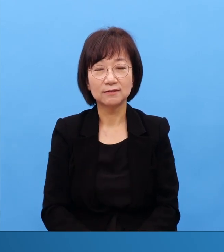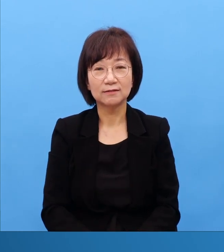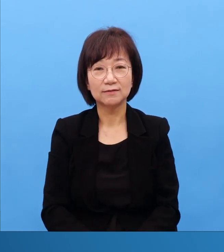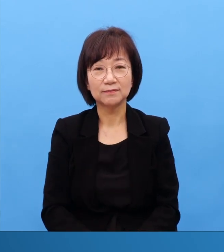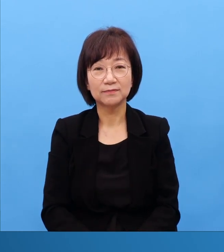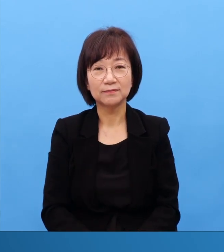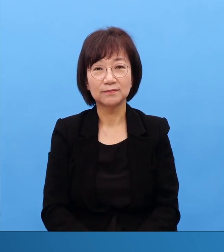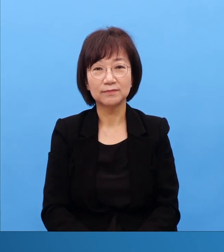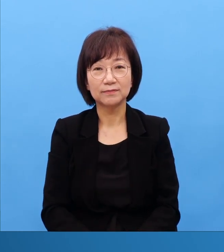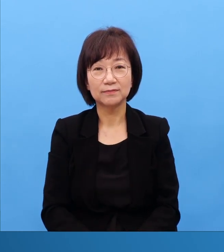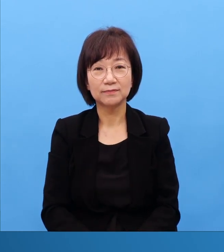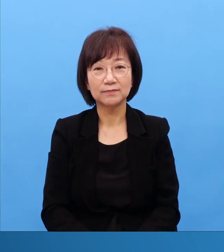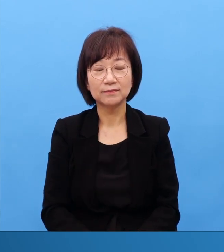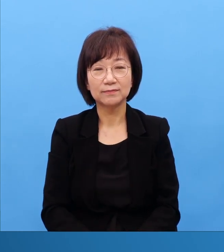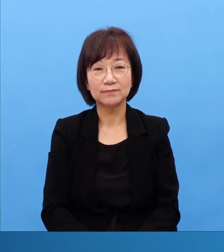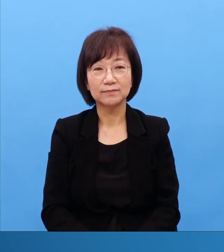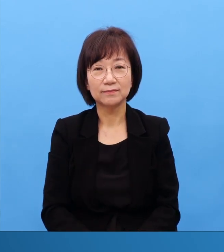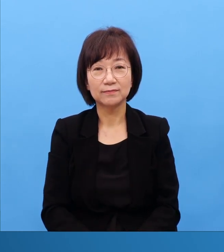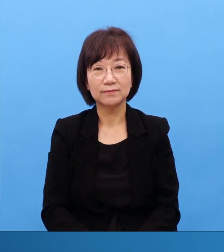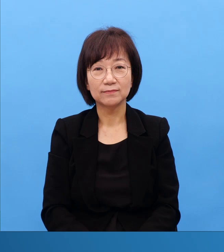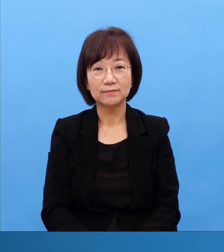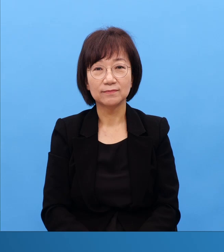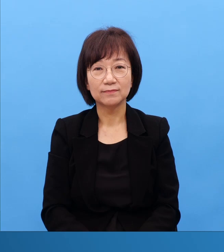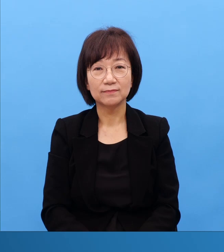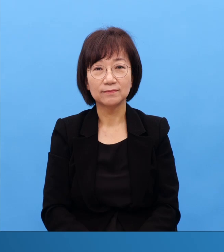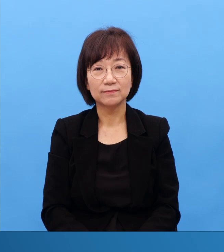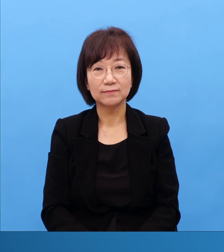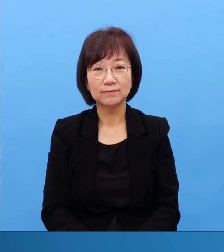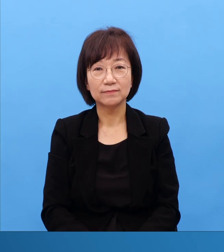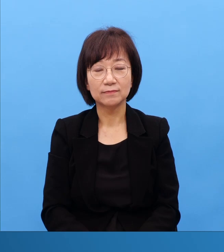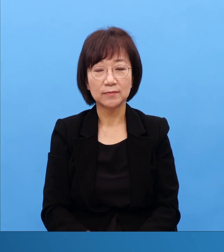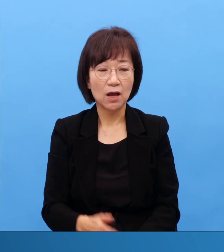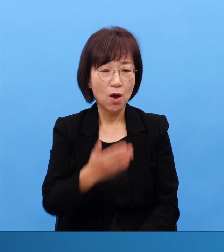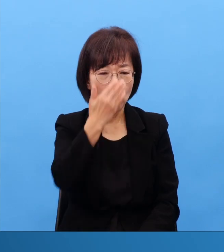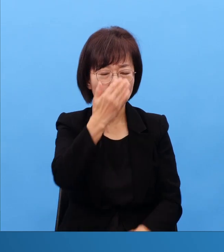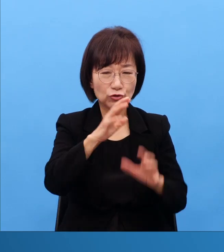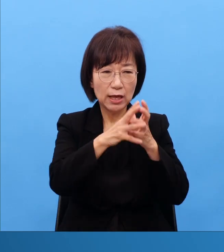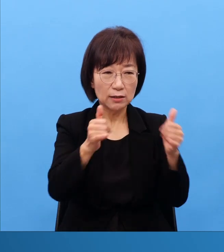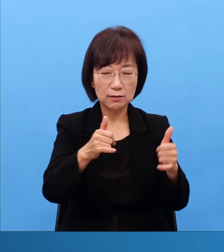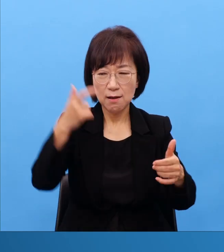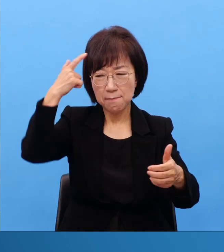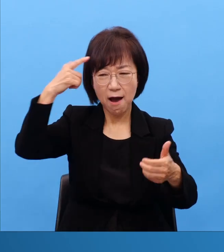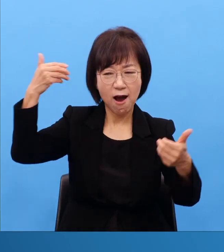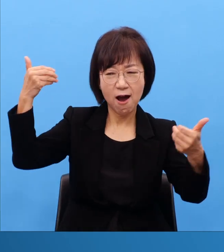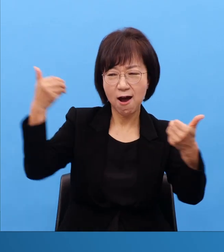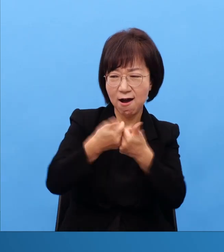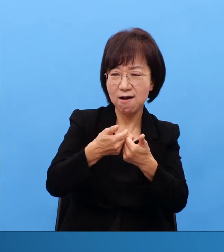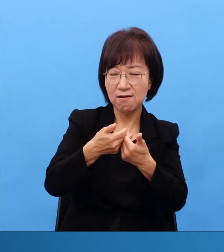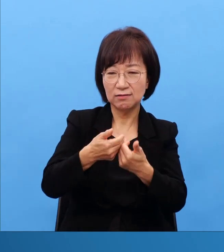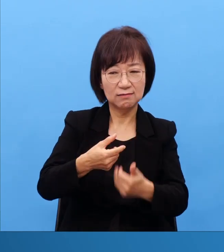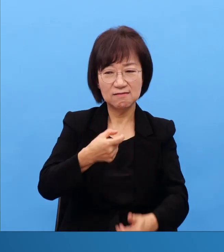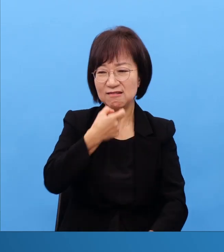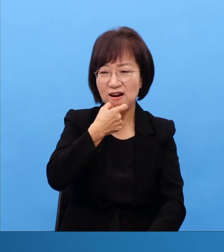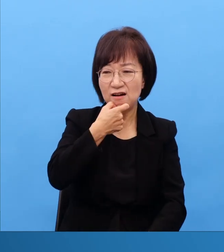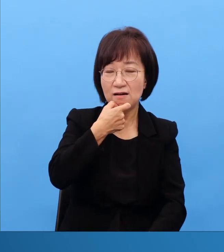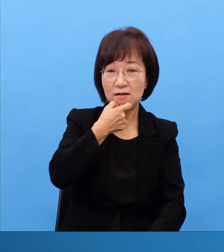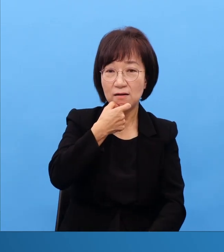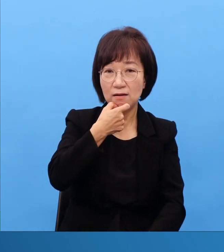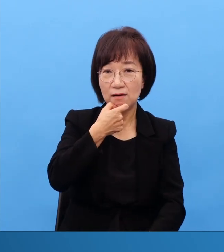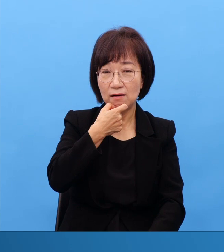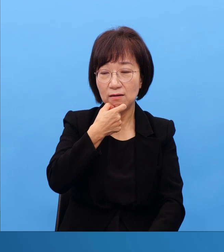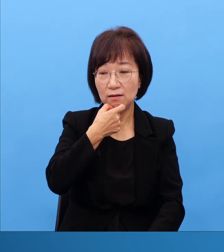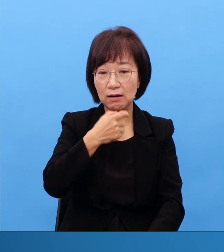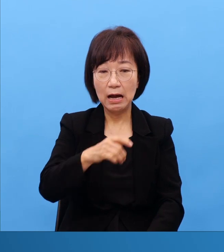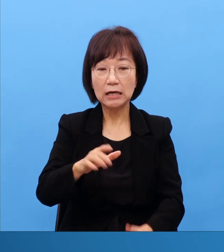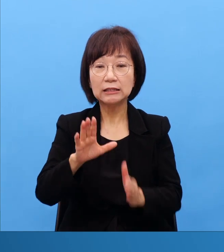reverent before it. 유대인들이 극렬히 반대를 한 거예요. But the Jewish people were up in opposition against this. 그걸 좀 안정시키면